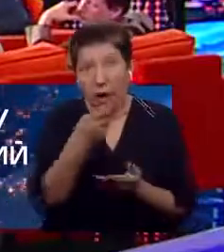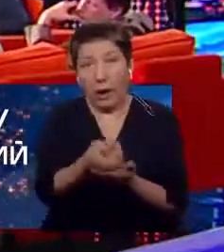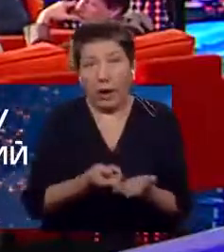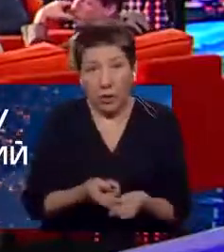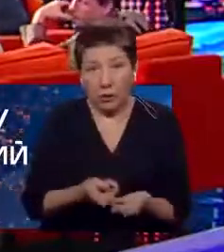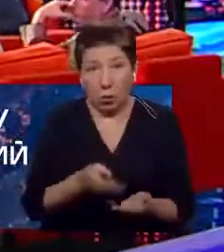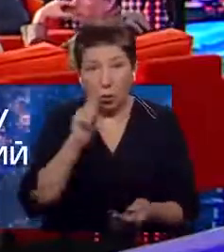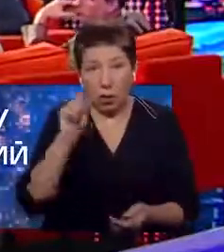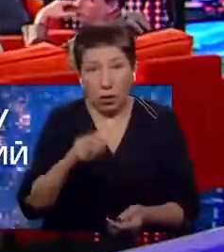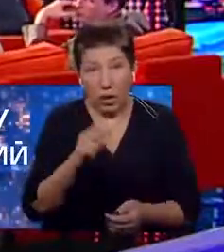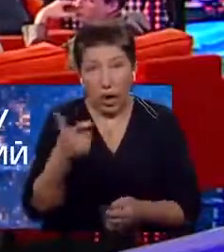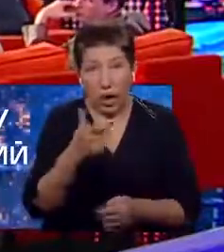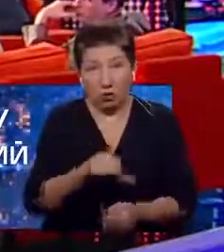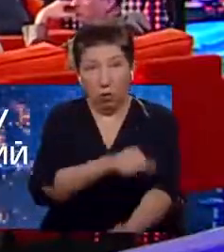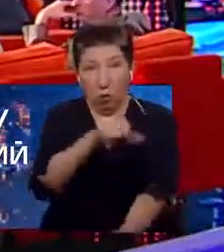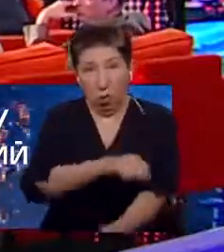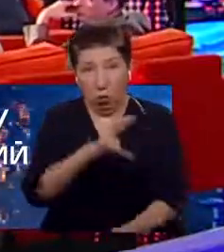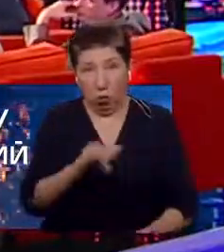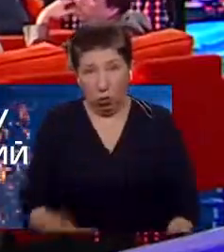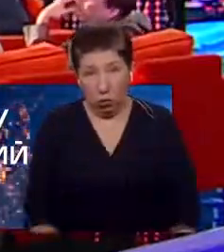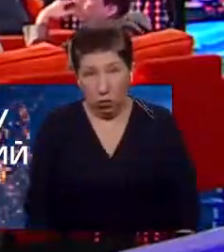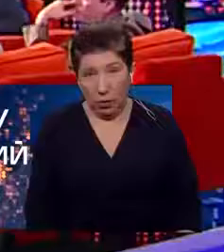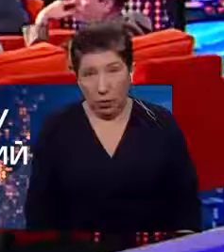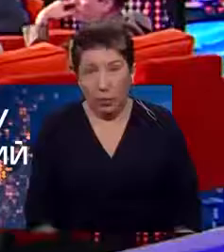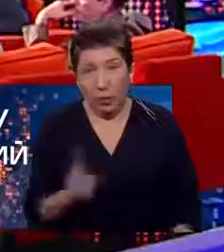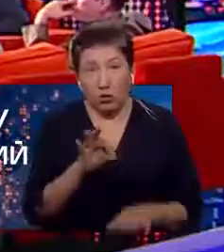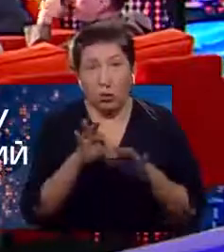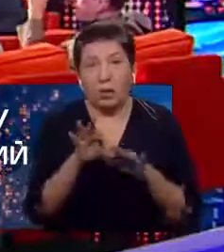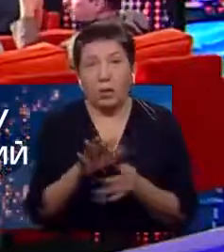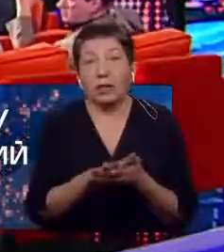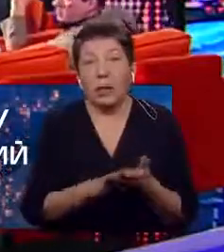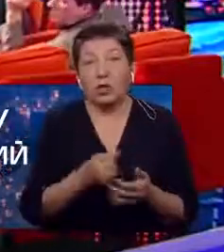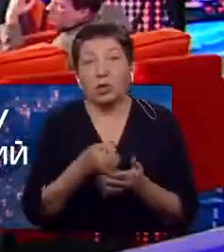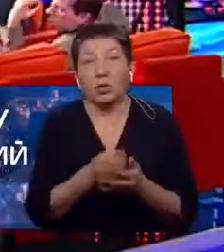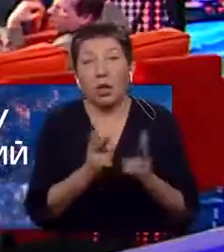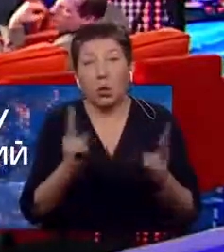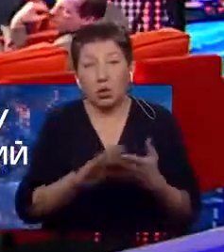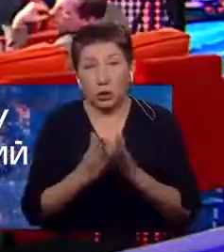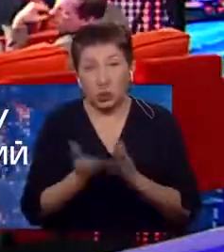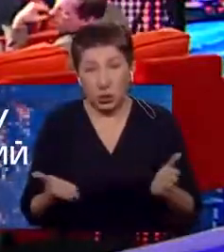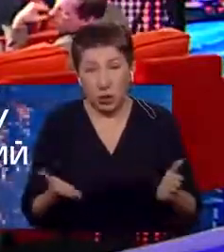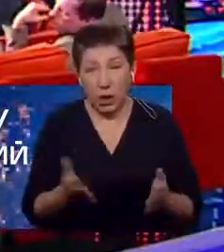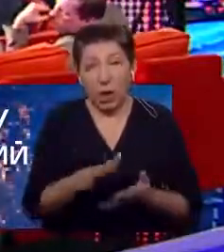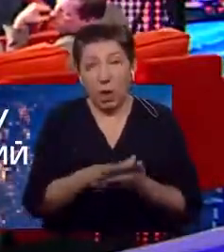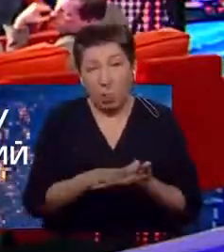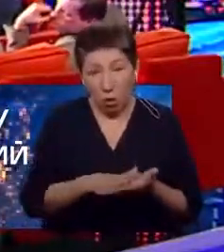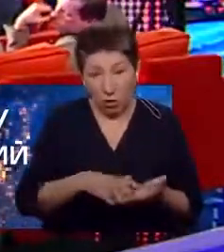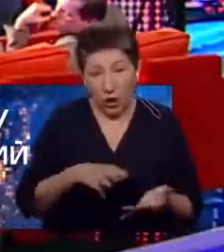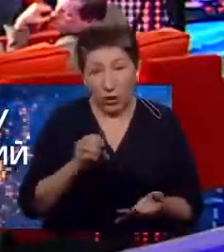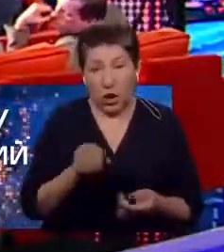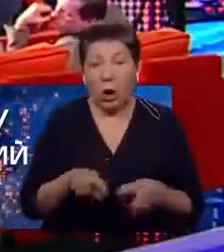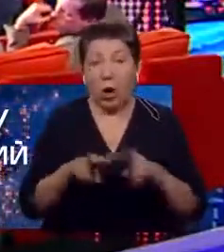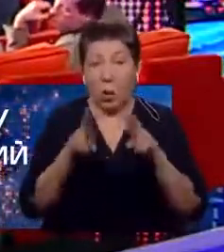ставити Україну на газову голку. Що привело далі до якої ситуації? Подальше,